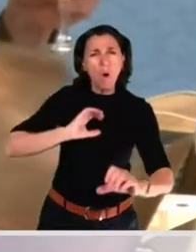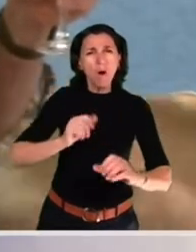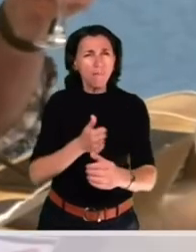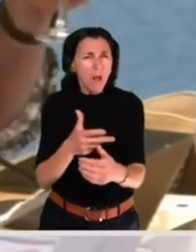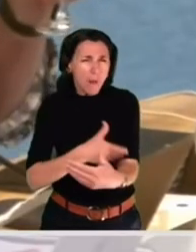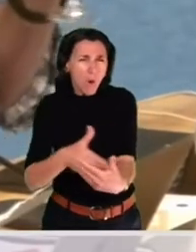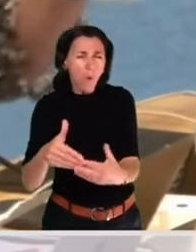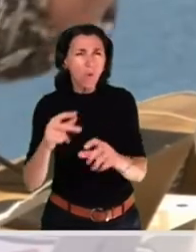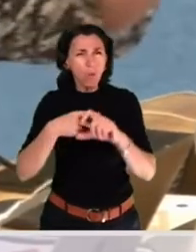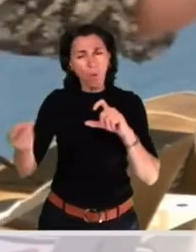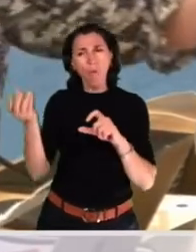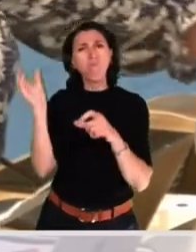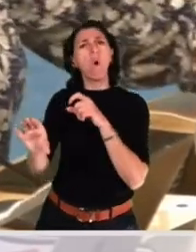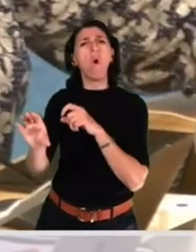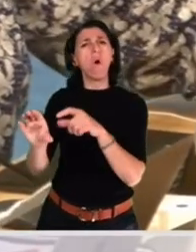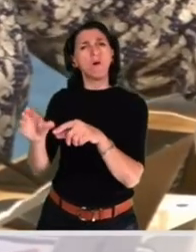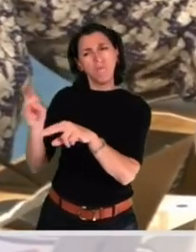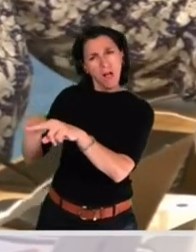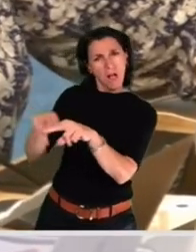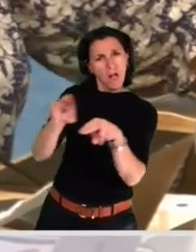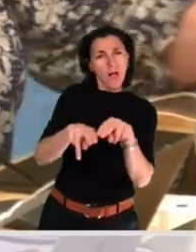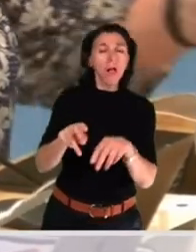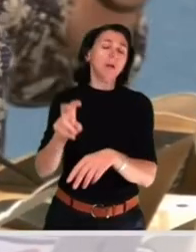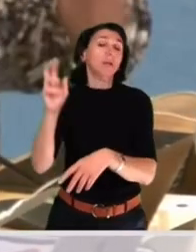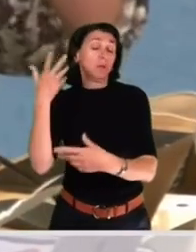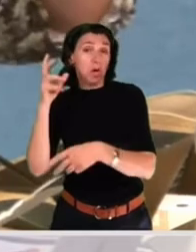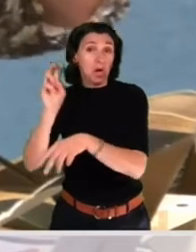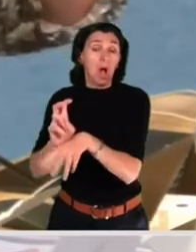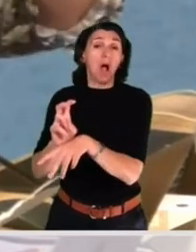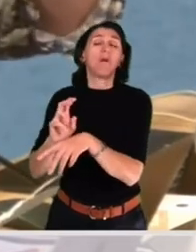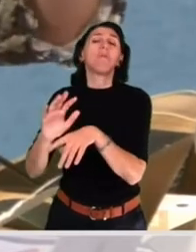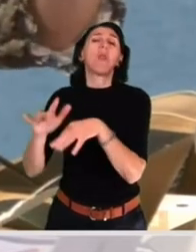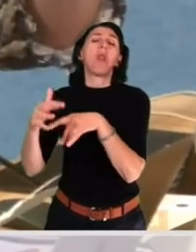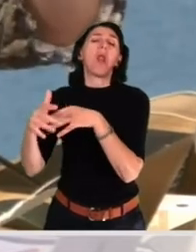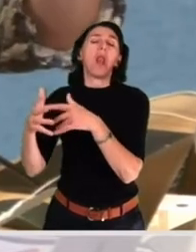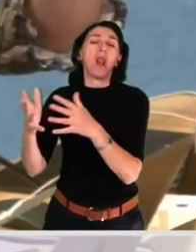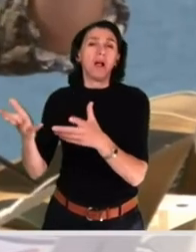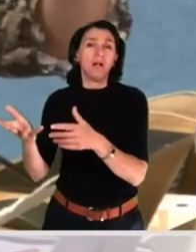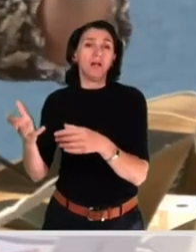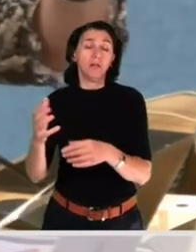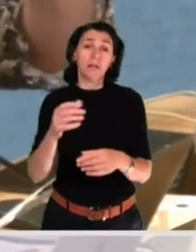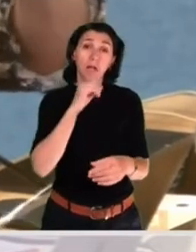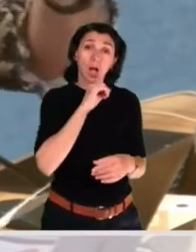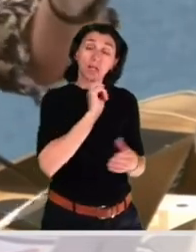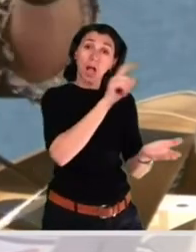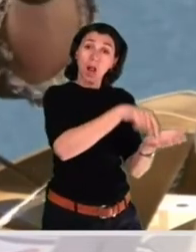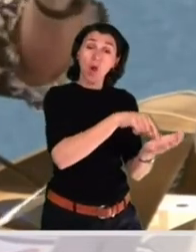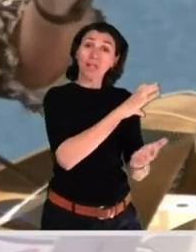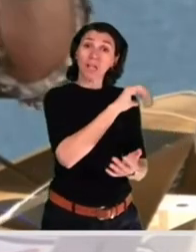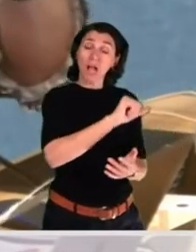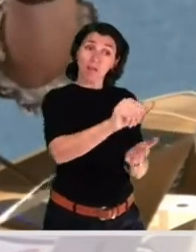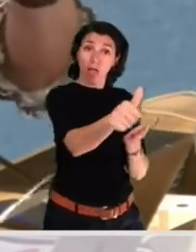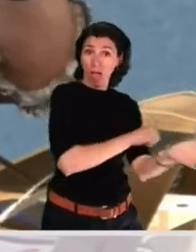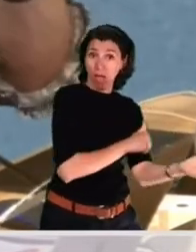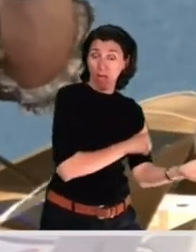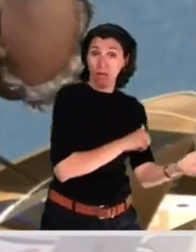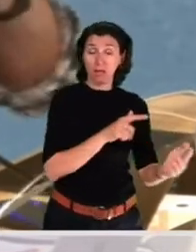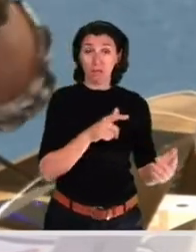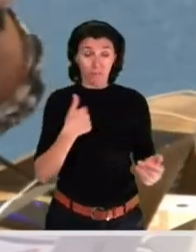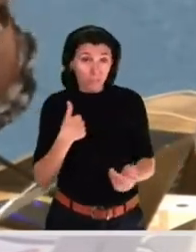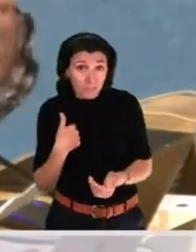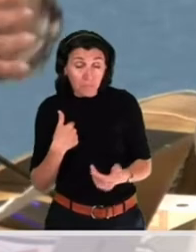normes, gardé longtemps puis démoli l'ancien siège du CCAS. J'ai demandé à la